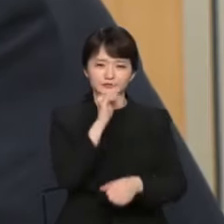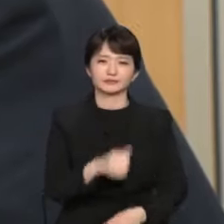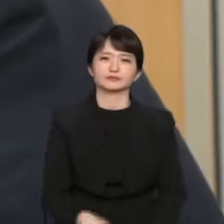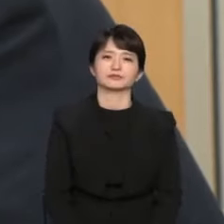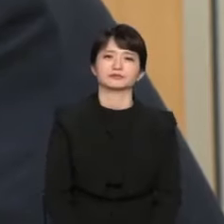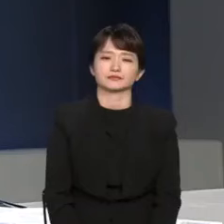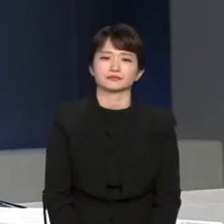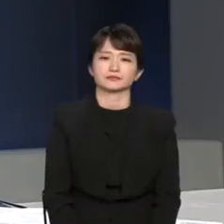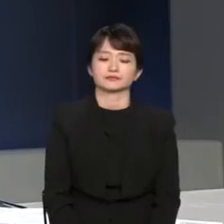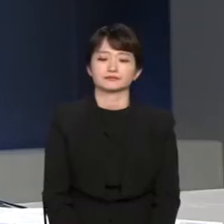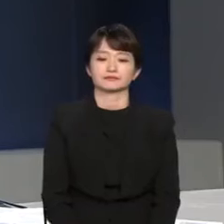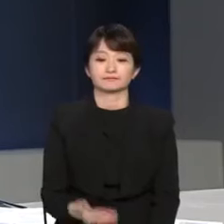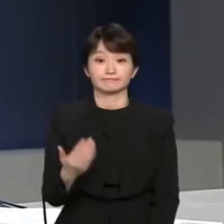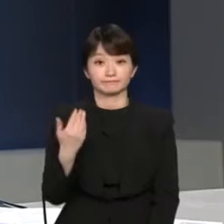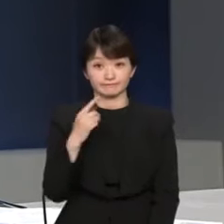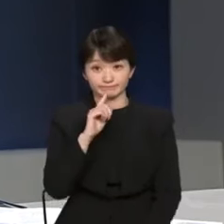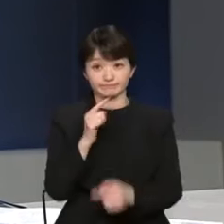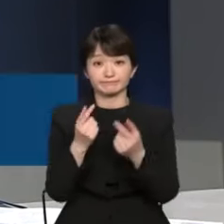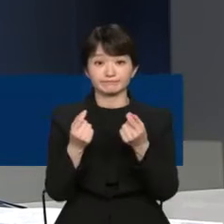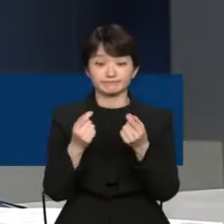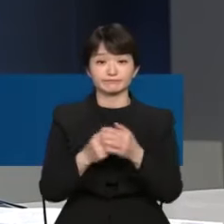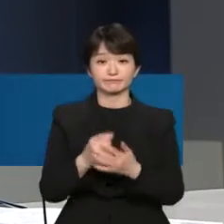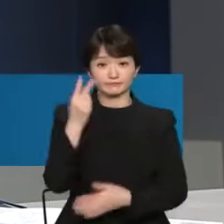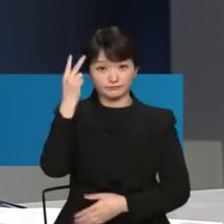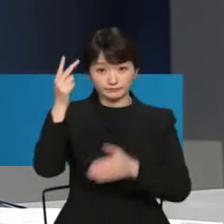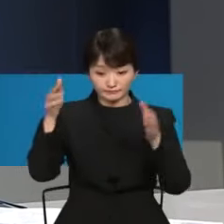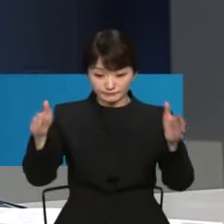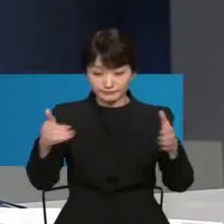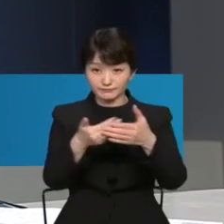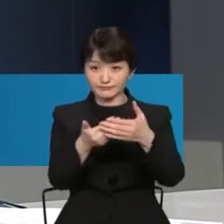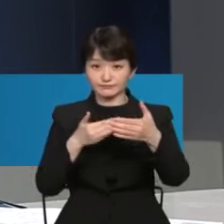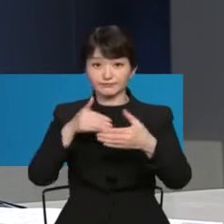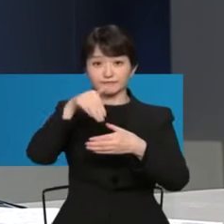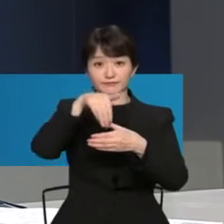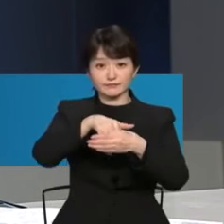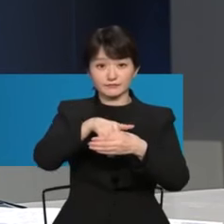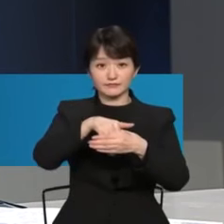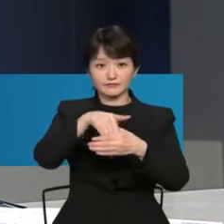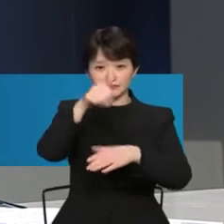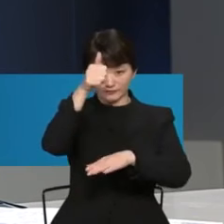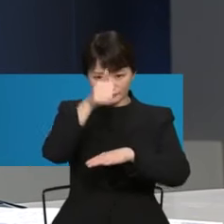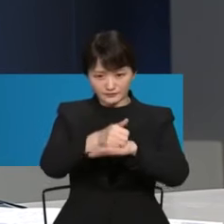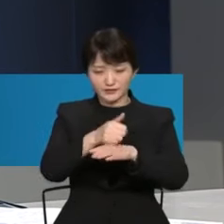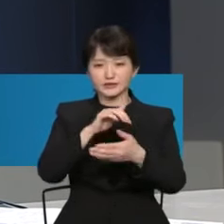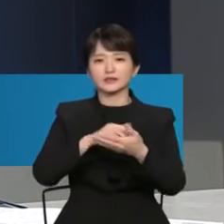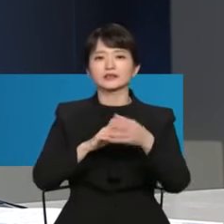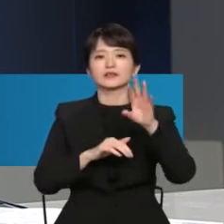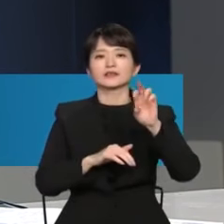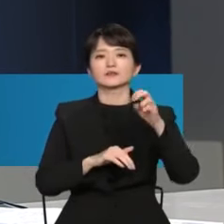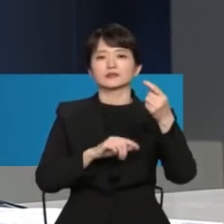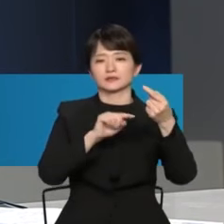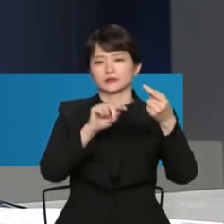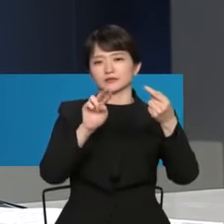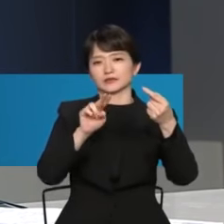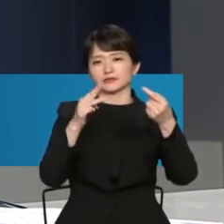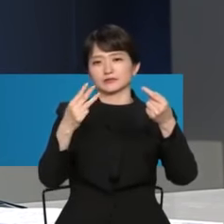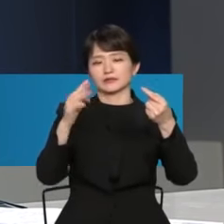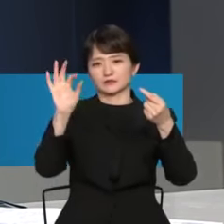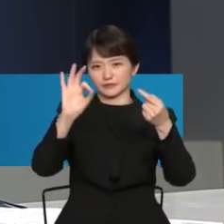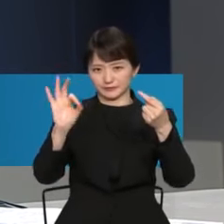김재현입니다. 네, 앞서 말씀드렸듯이 이틀 동안 진행됐던 사전투표율이 최종 31.28%로